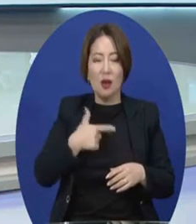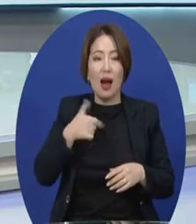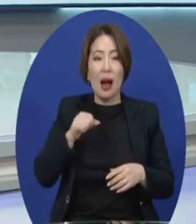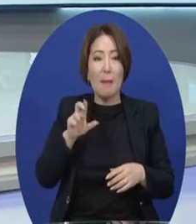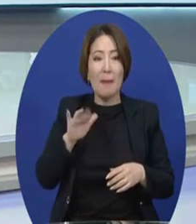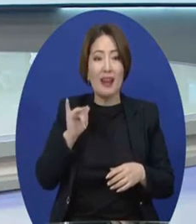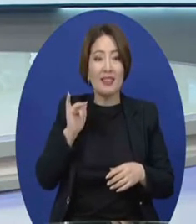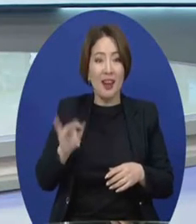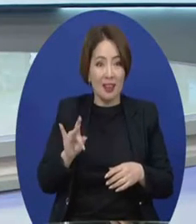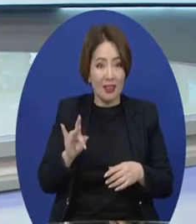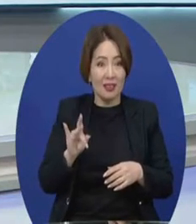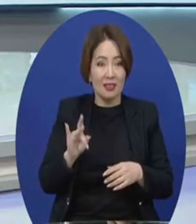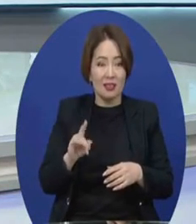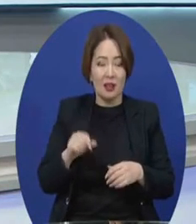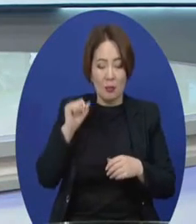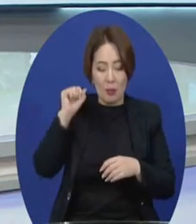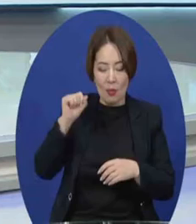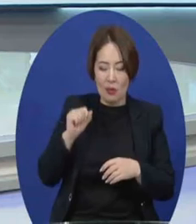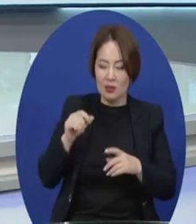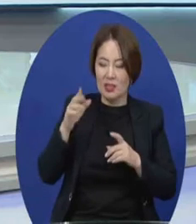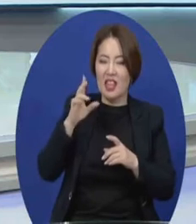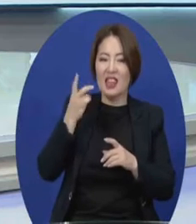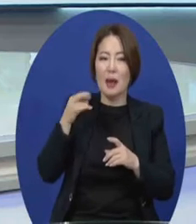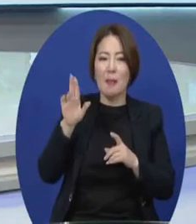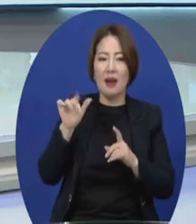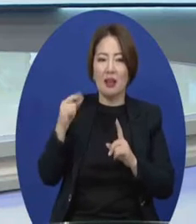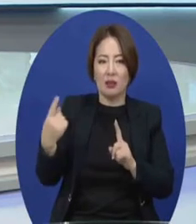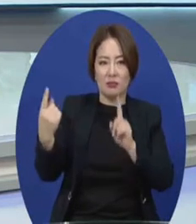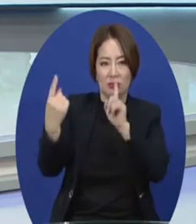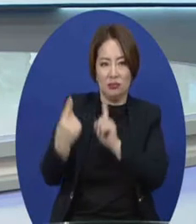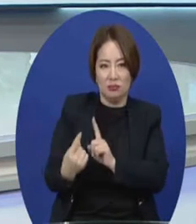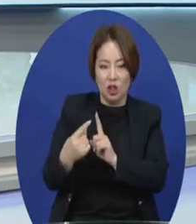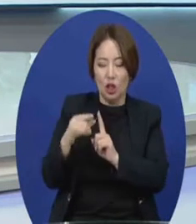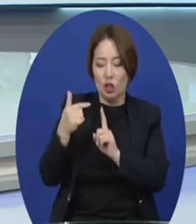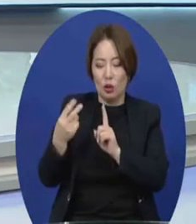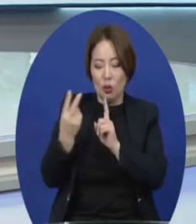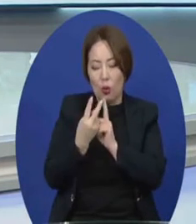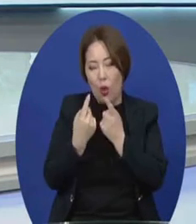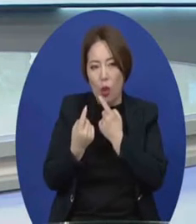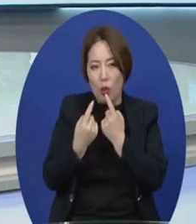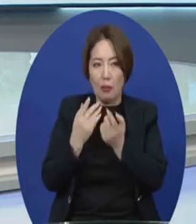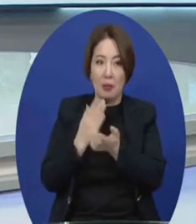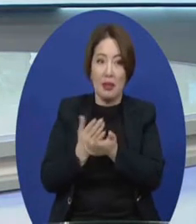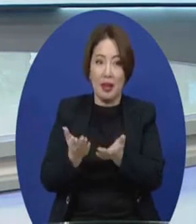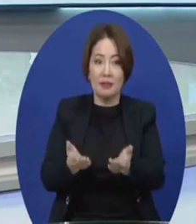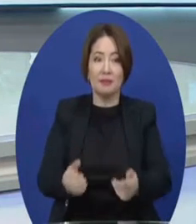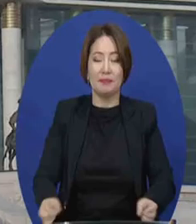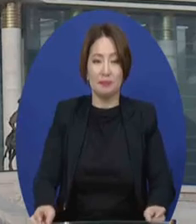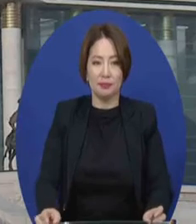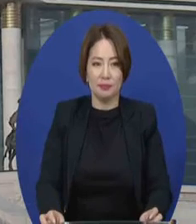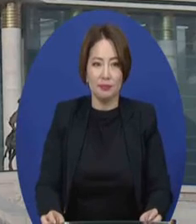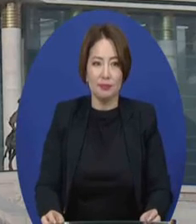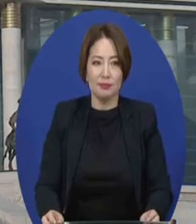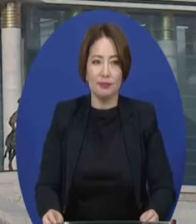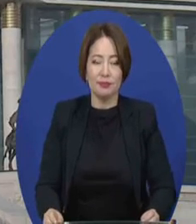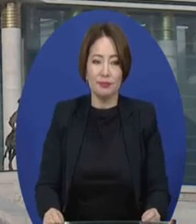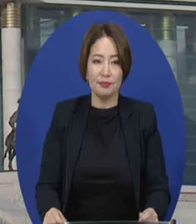дотоод хэргийн сайдын үүрэг гүйцэтгэгч Нямбаатар засан газрын хэрэглэх газрын дэд дарга солонго нар уулзаж ярилцлаа.